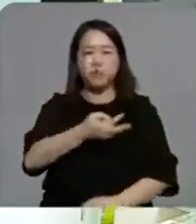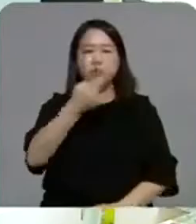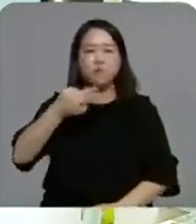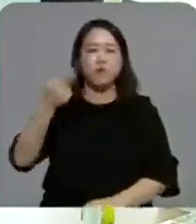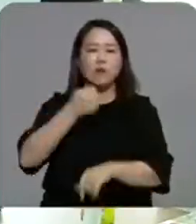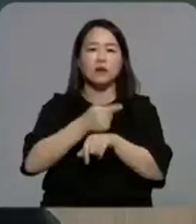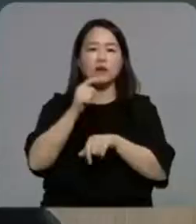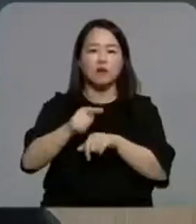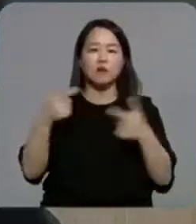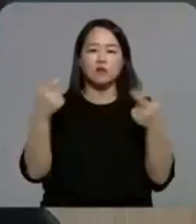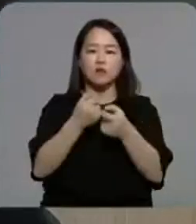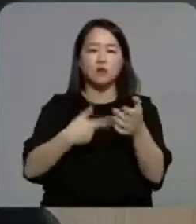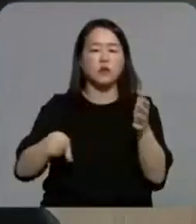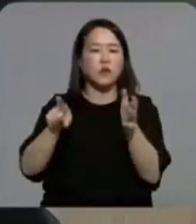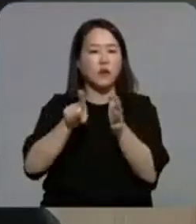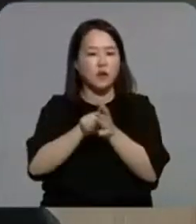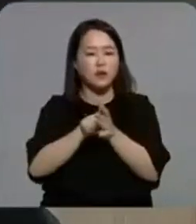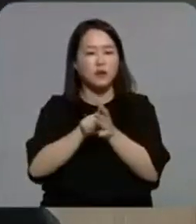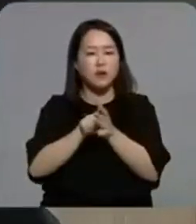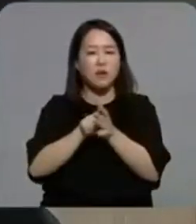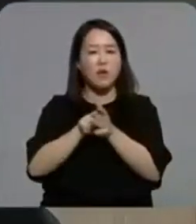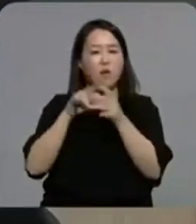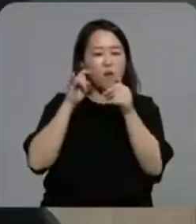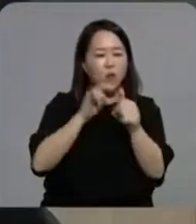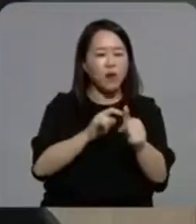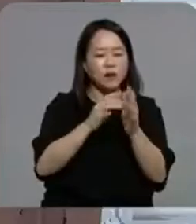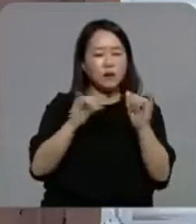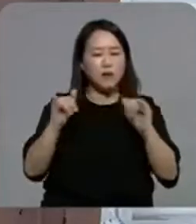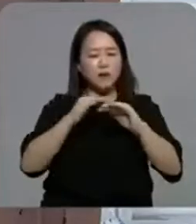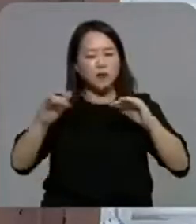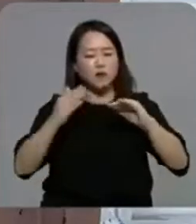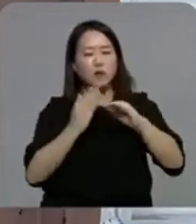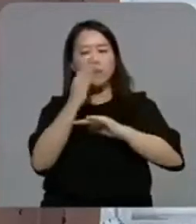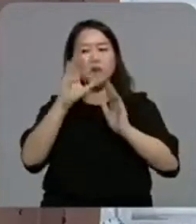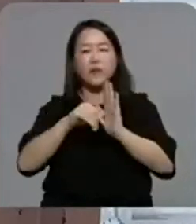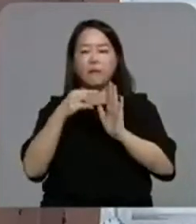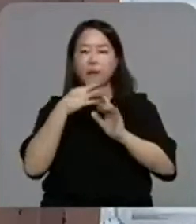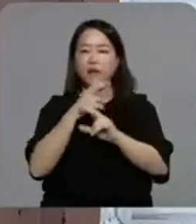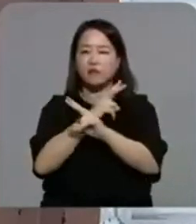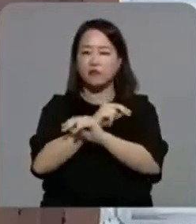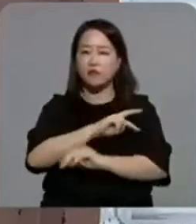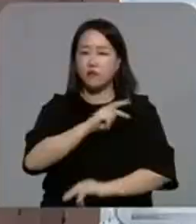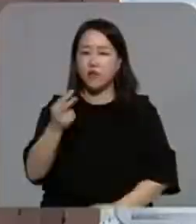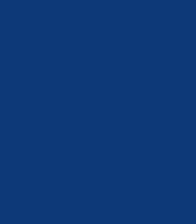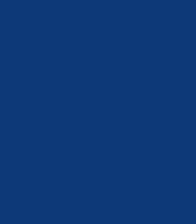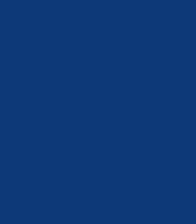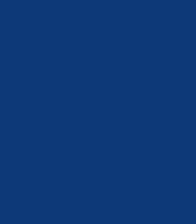학급당 절반이 넘을 때만 원격 수업을 시행할 방침입니다. KBS 뉴스 오중호입니다.